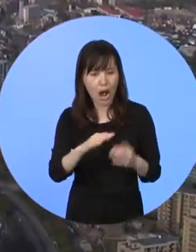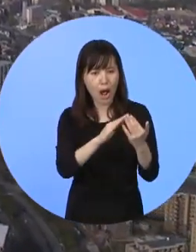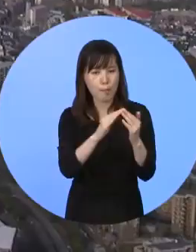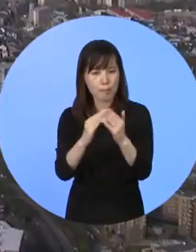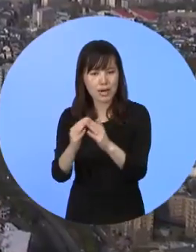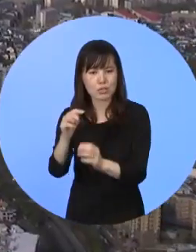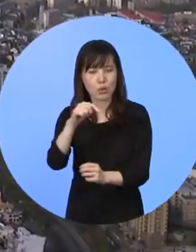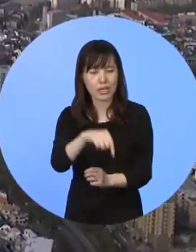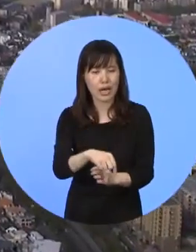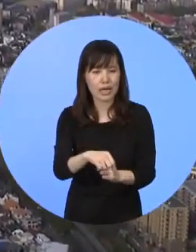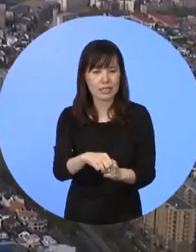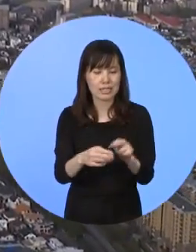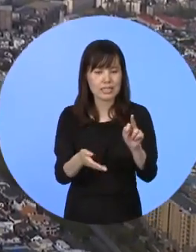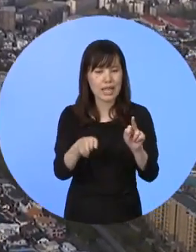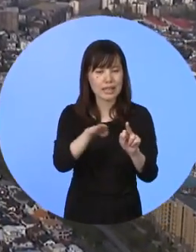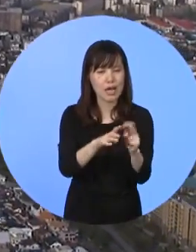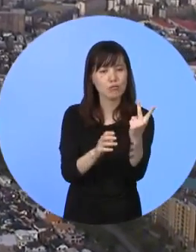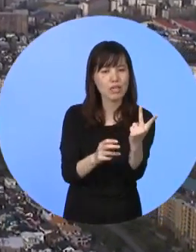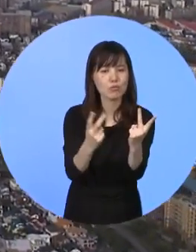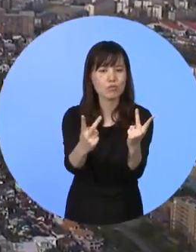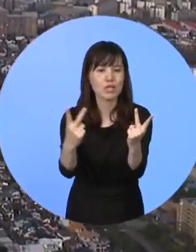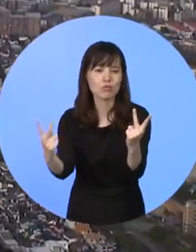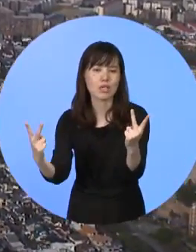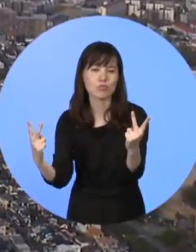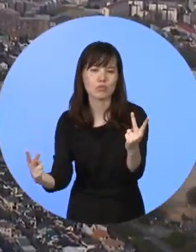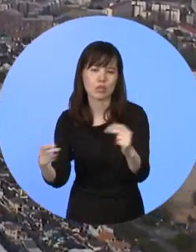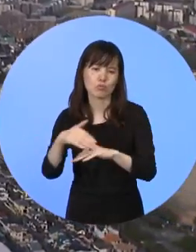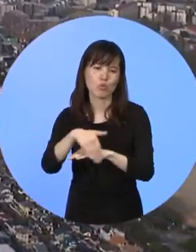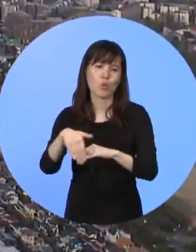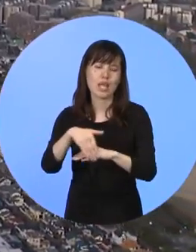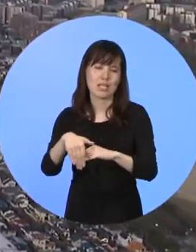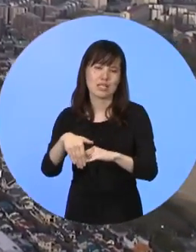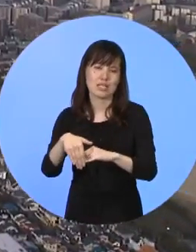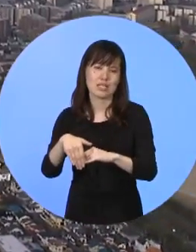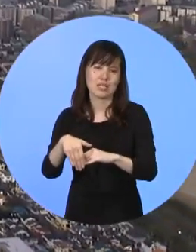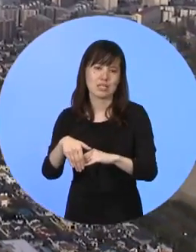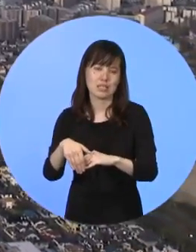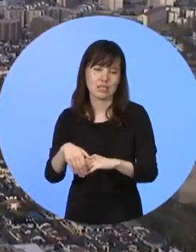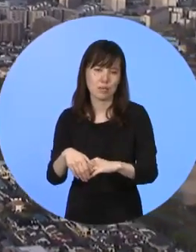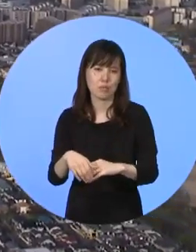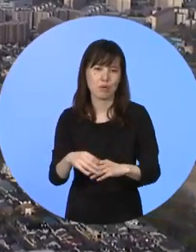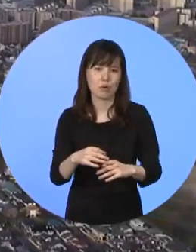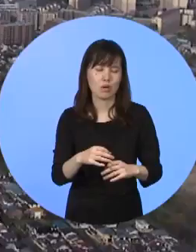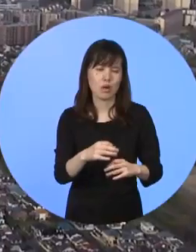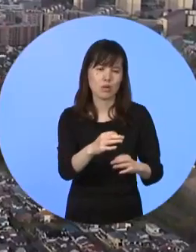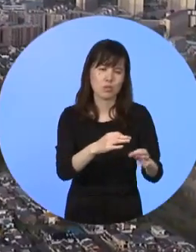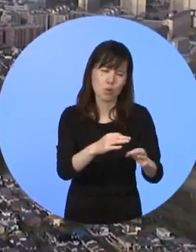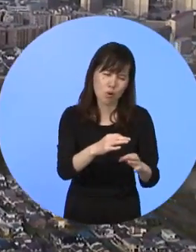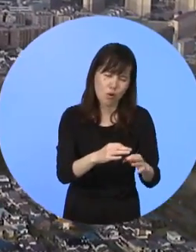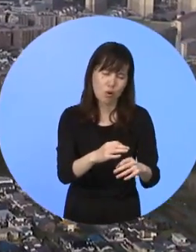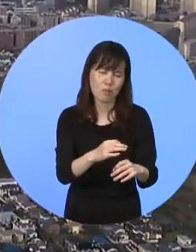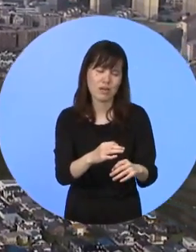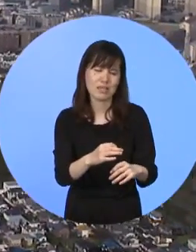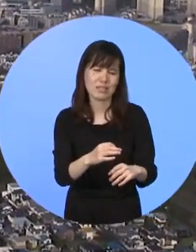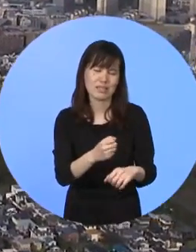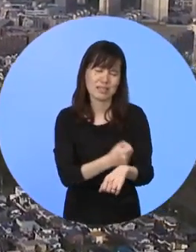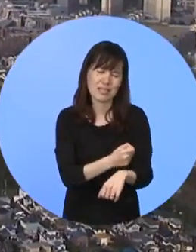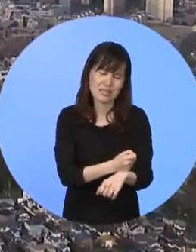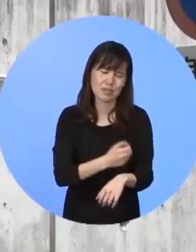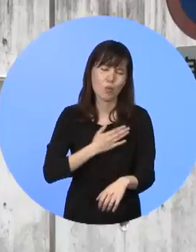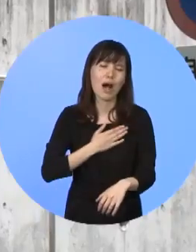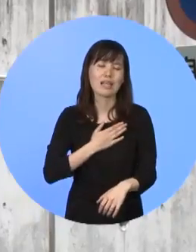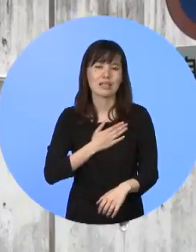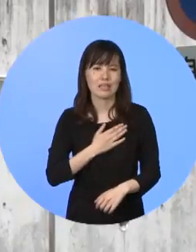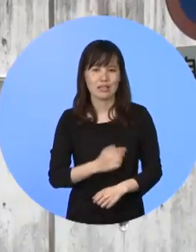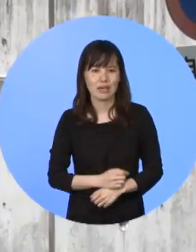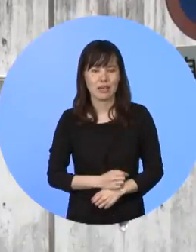に2つの近隣センターを作るっていう予定だったんですね。そうするとだいぶやっぱり商売的にも大変だということ